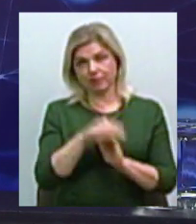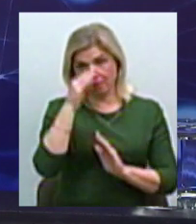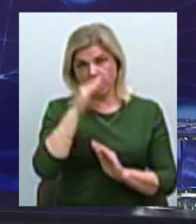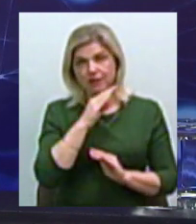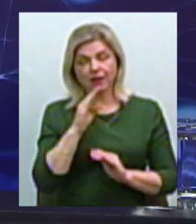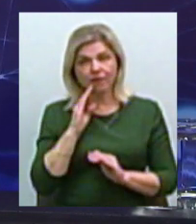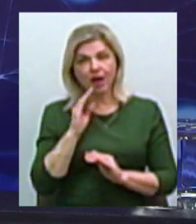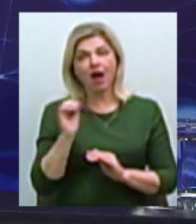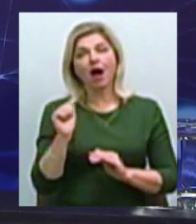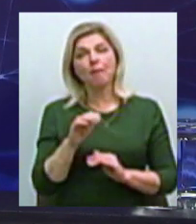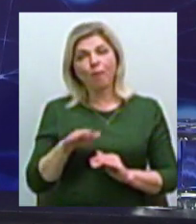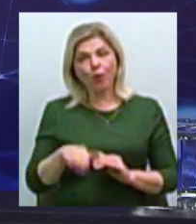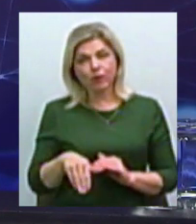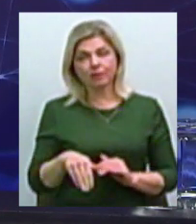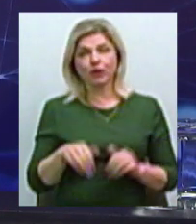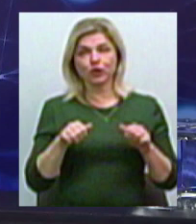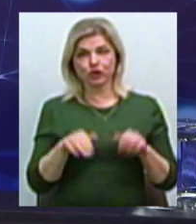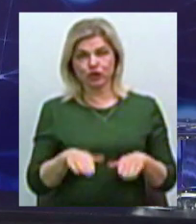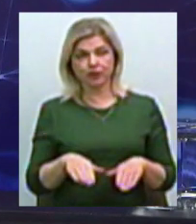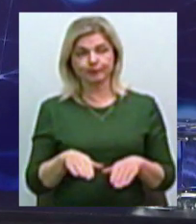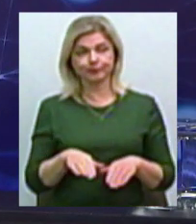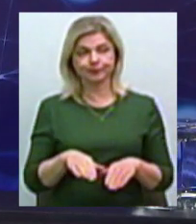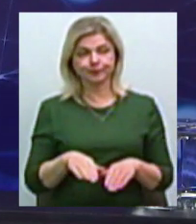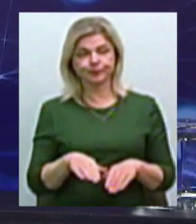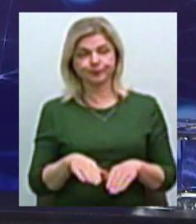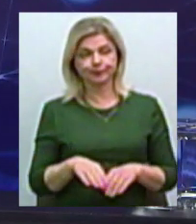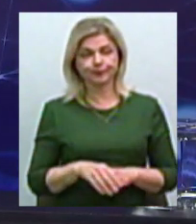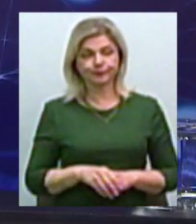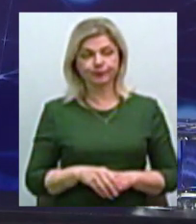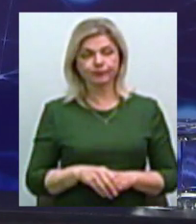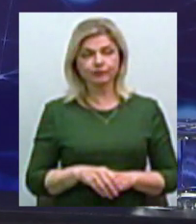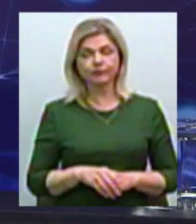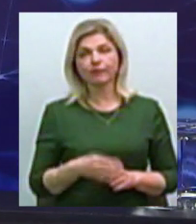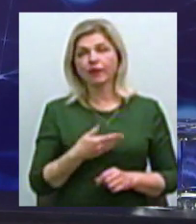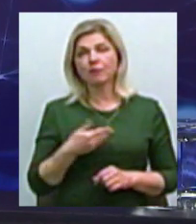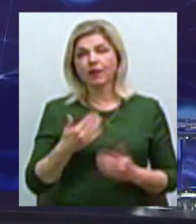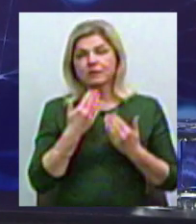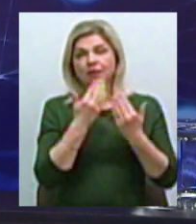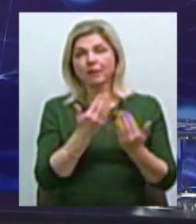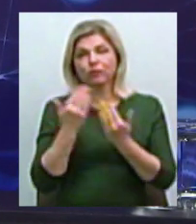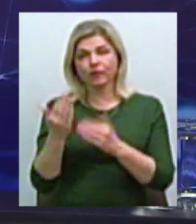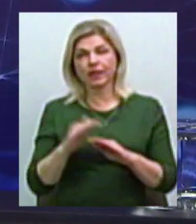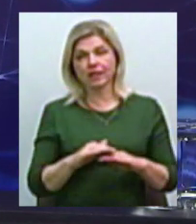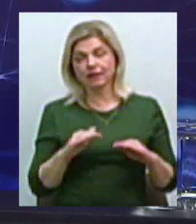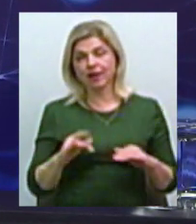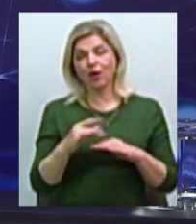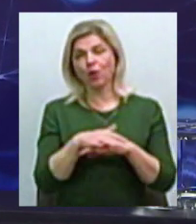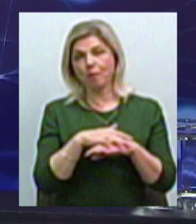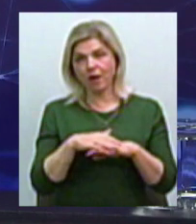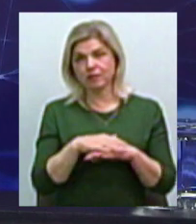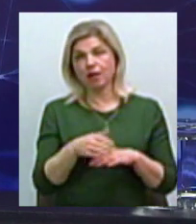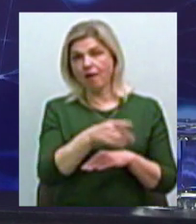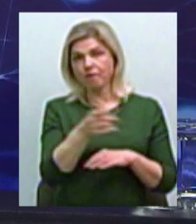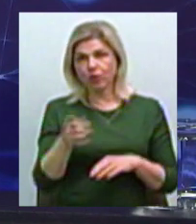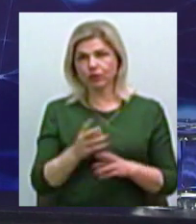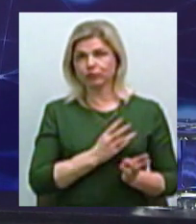А потім вирішено було, а ми запитували дітей, громадськість, і вони загорілися цією ідеєю,